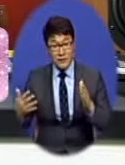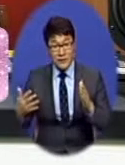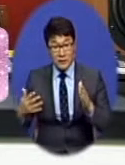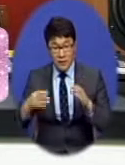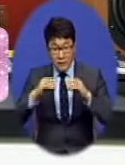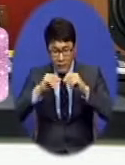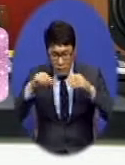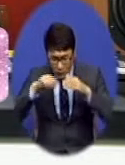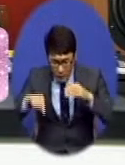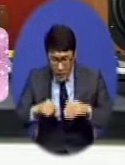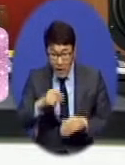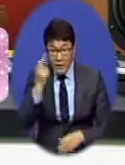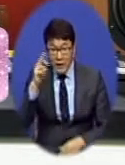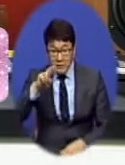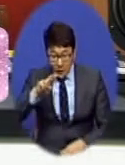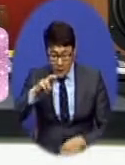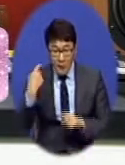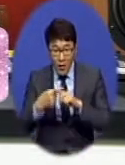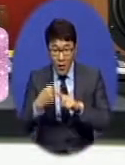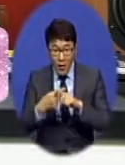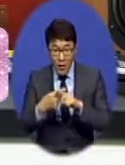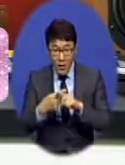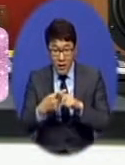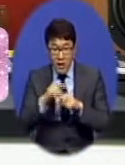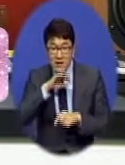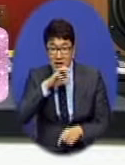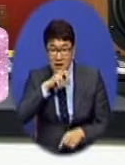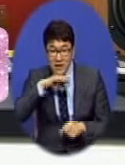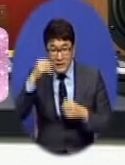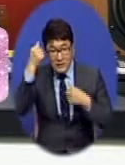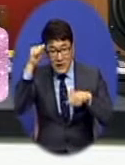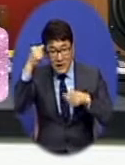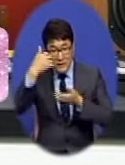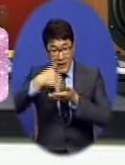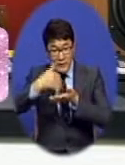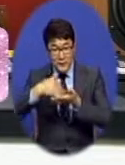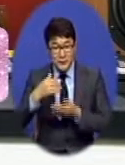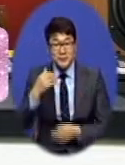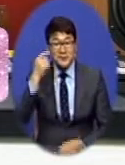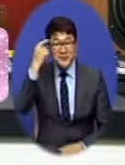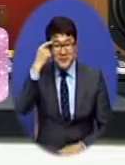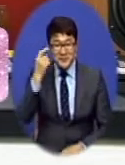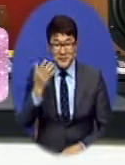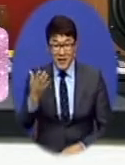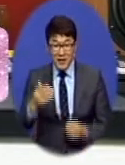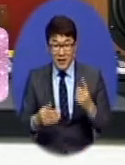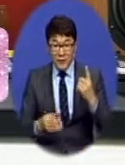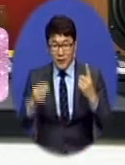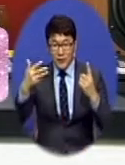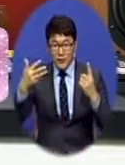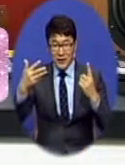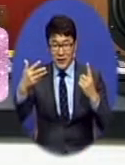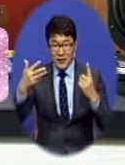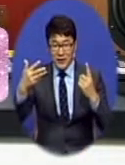갯벌 속의 산삼이라 불리는 세발낙지 다리의 개수는 몇 개일까요? 네. 1번